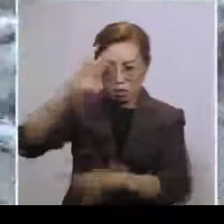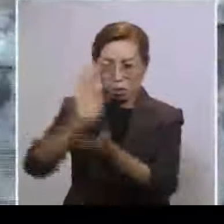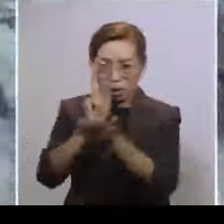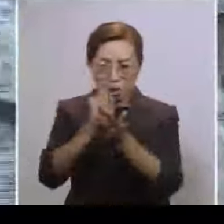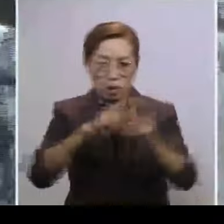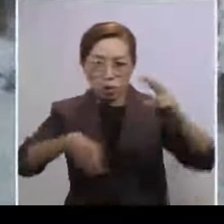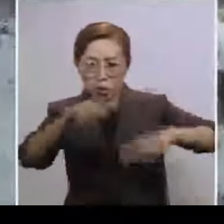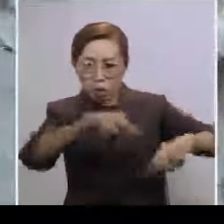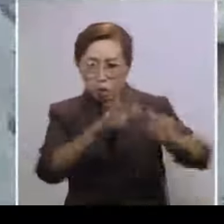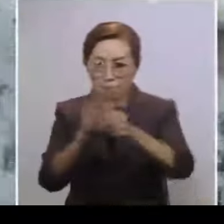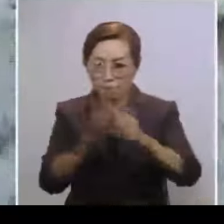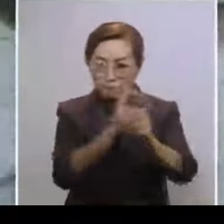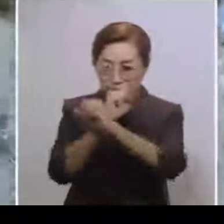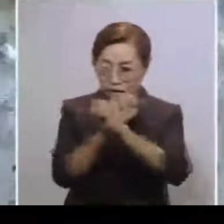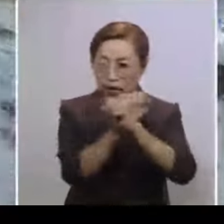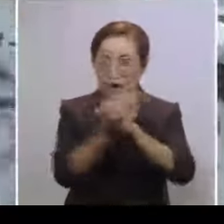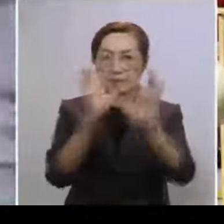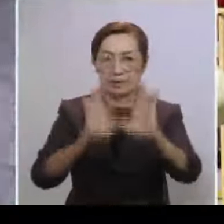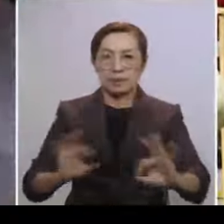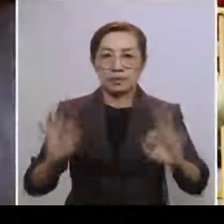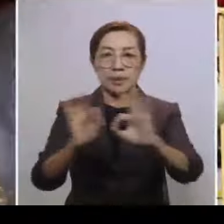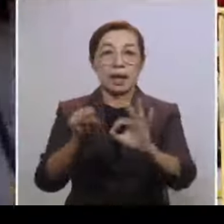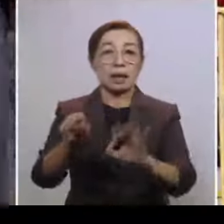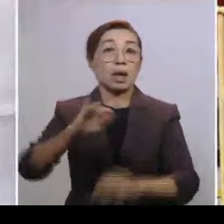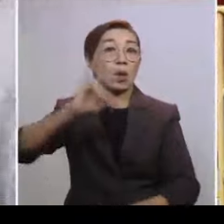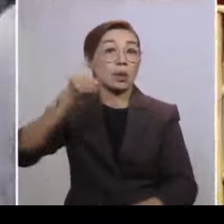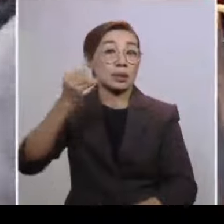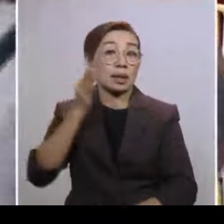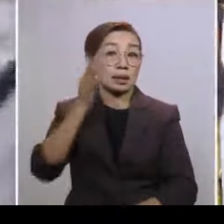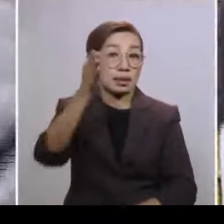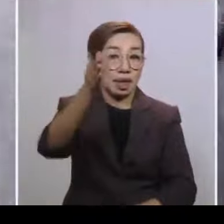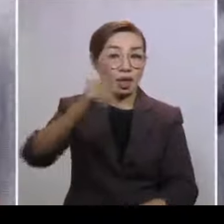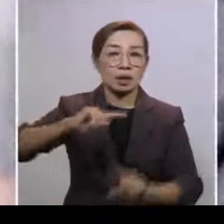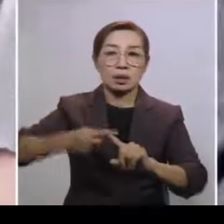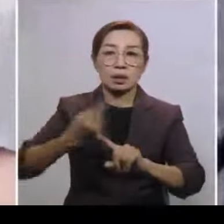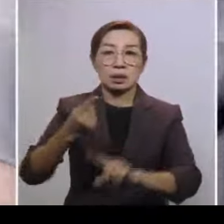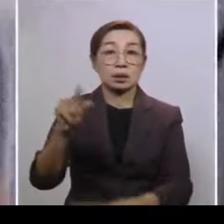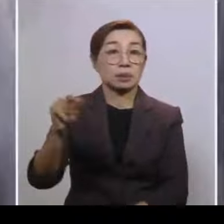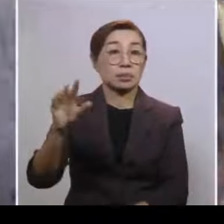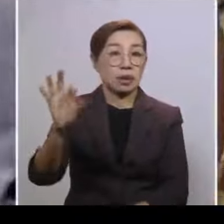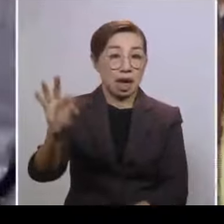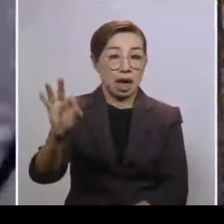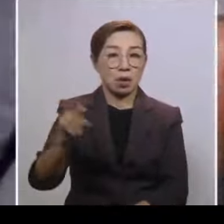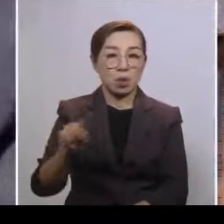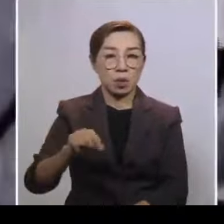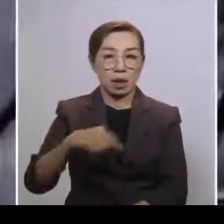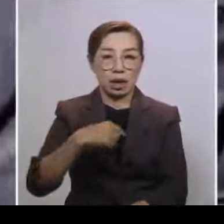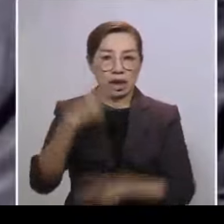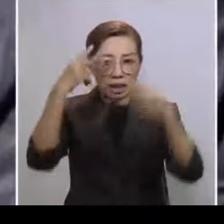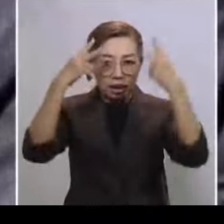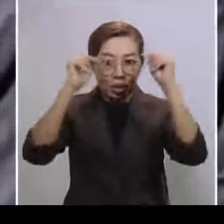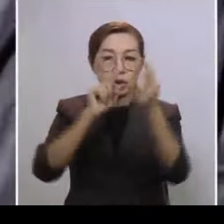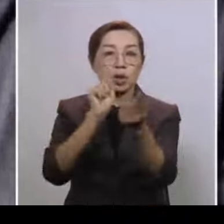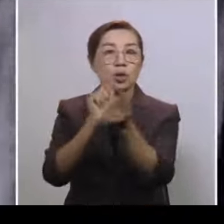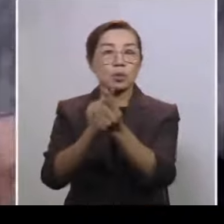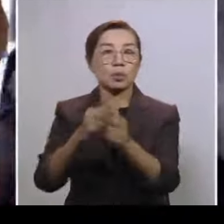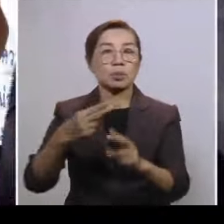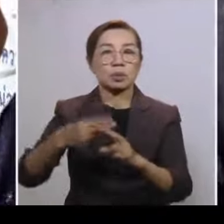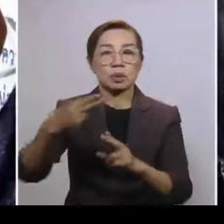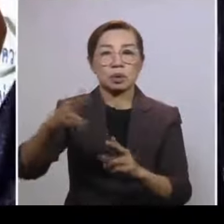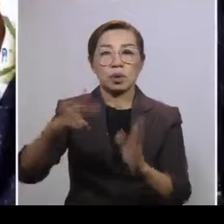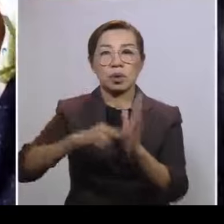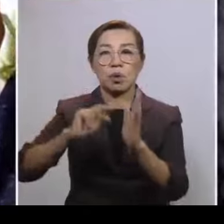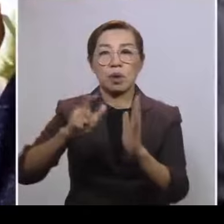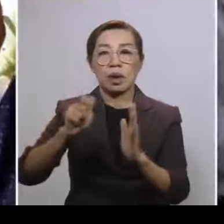ซึ่งถือว่าเป็นเรื่องที่สำคัญนะคะแล้ววันจันทร์นี้ก็คือ 29มกราคมจะได้พบปะหารือกับนายหวังอี้